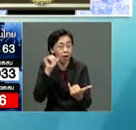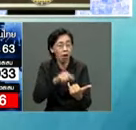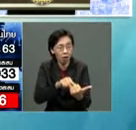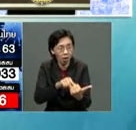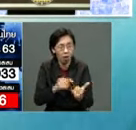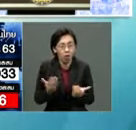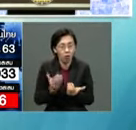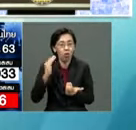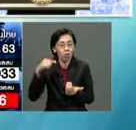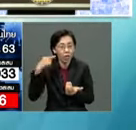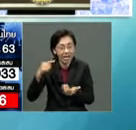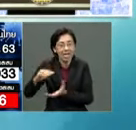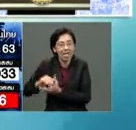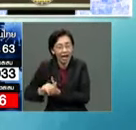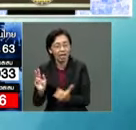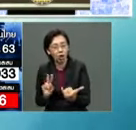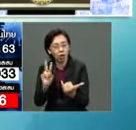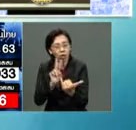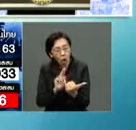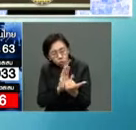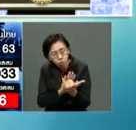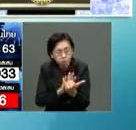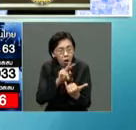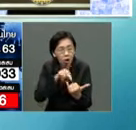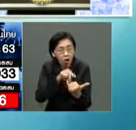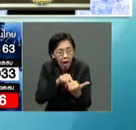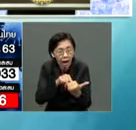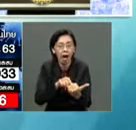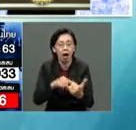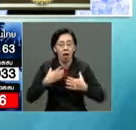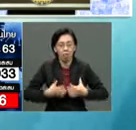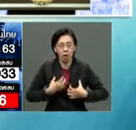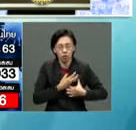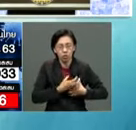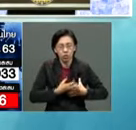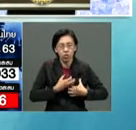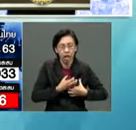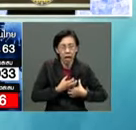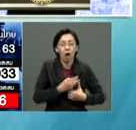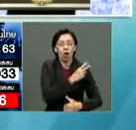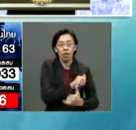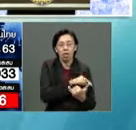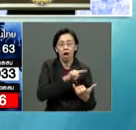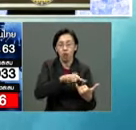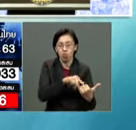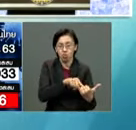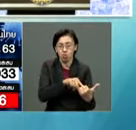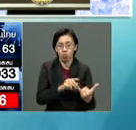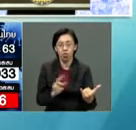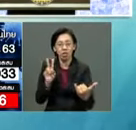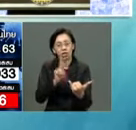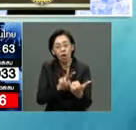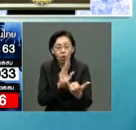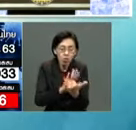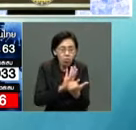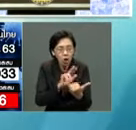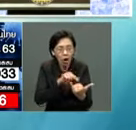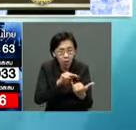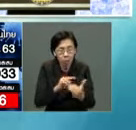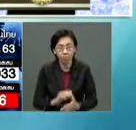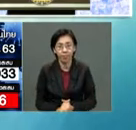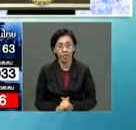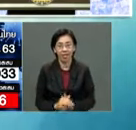แล้วก็ไปสัมผัสใกล้ชิดซึ่งคุณพ่อก็เป็นปอดอักเสบแล้วเข้ารับการรักษานะครับทั้ง2รายนี้ก็ตรวจครั้งแร